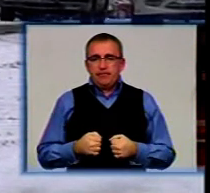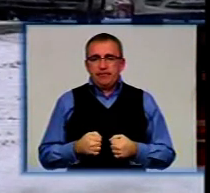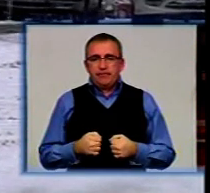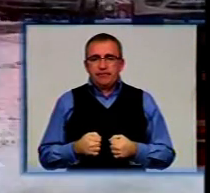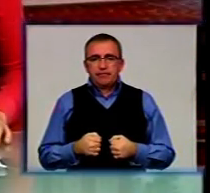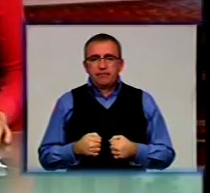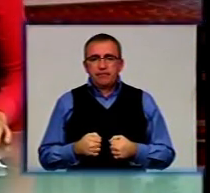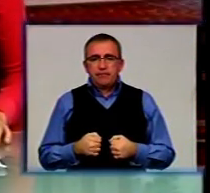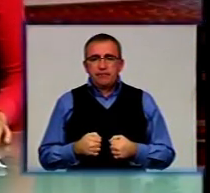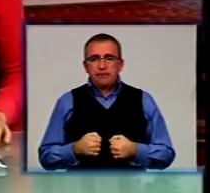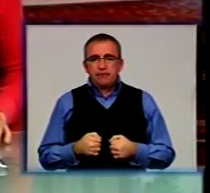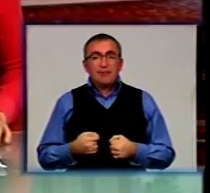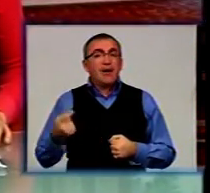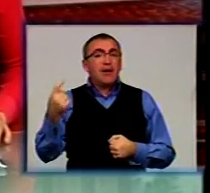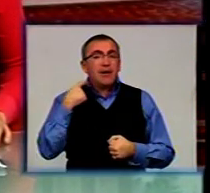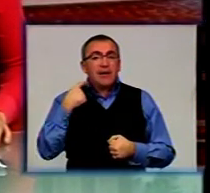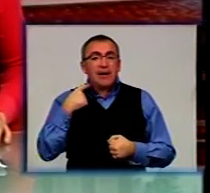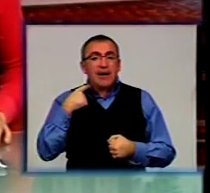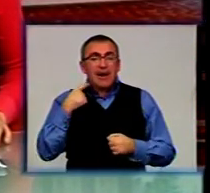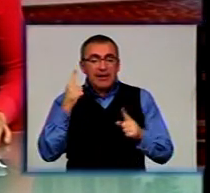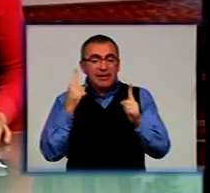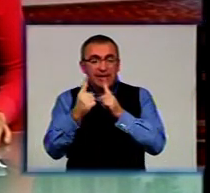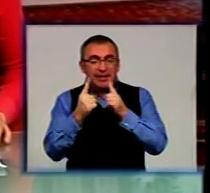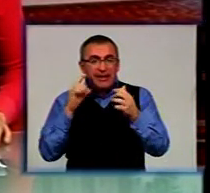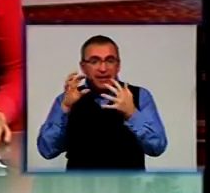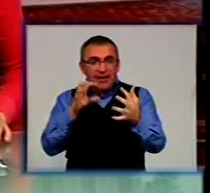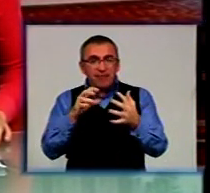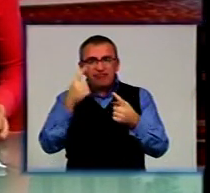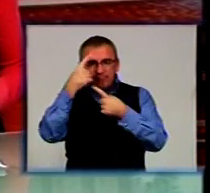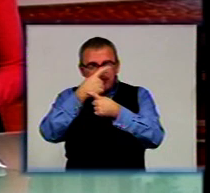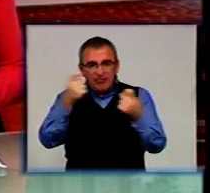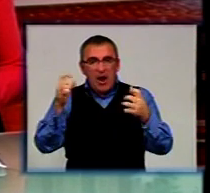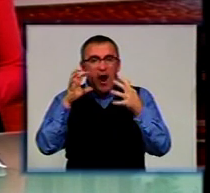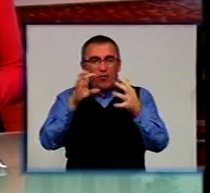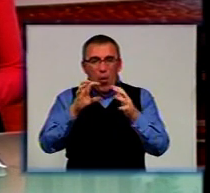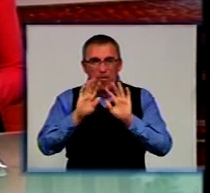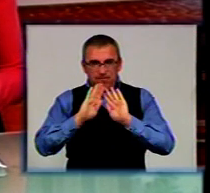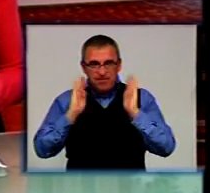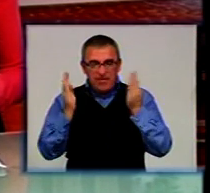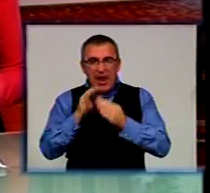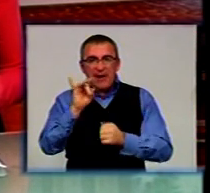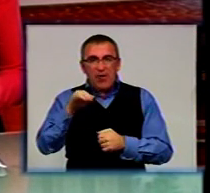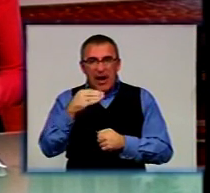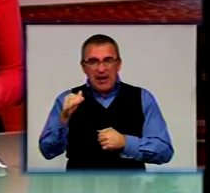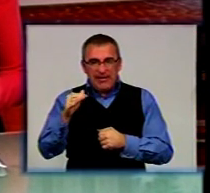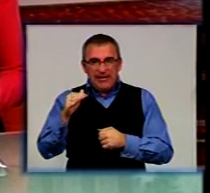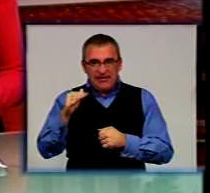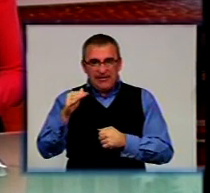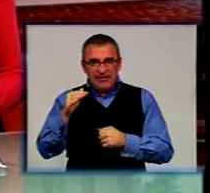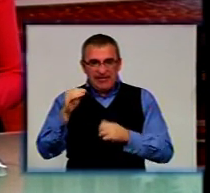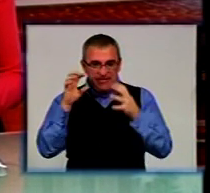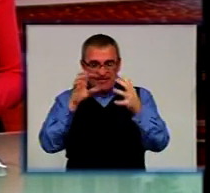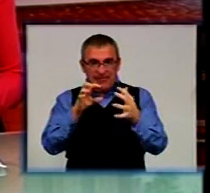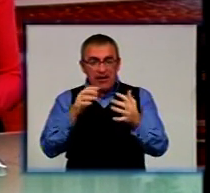за днем». Кіровоградські транспортники знову б'ють на сполох. Представники автобусного парку та Єлисаветградської транспортної компанії